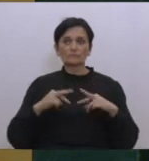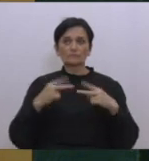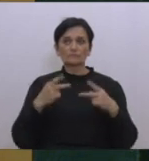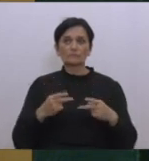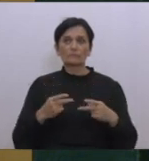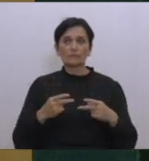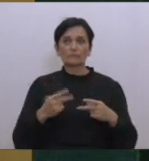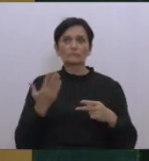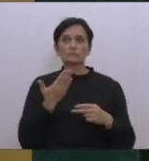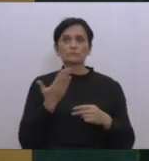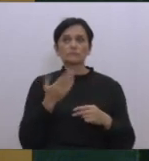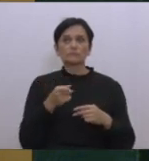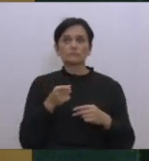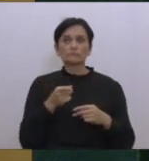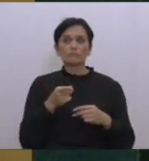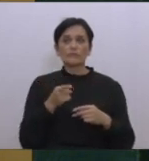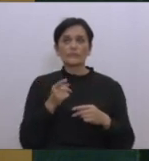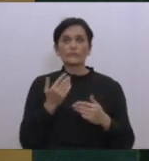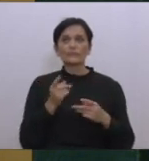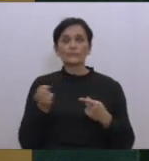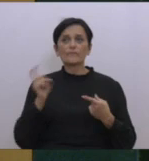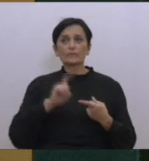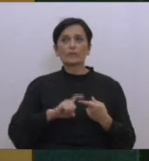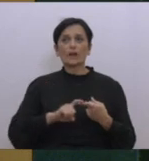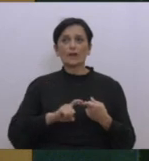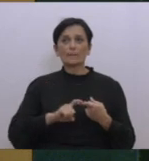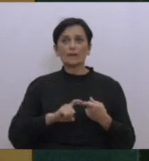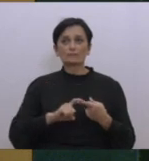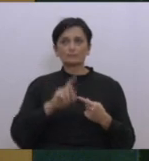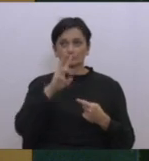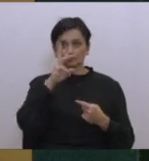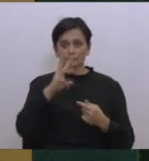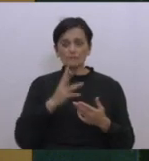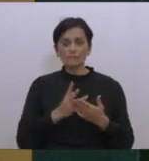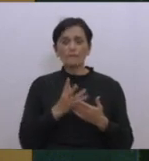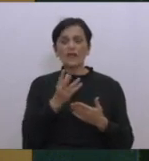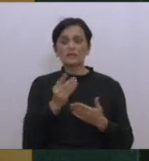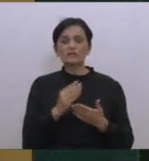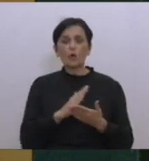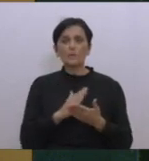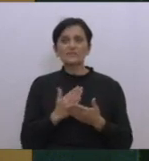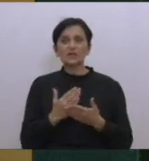ცვლილებები, რომელიც უშუალოდ ეხება ანაზღაურების ნაწილს